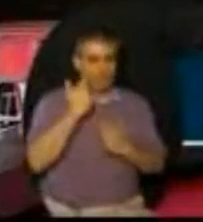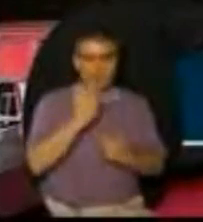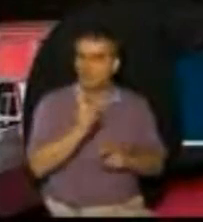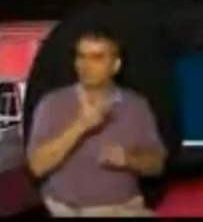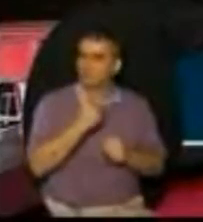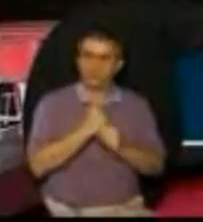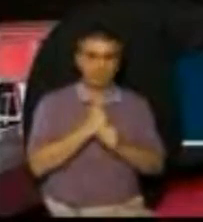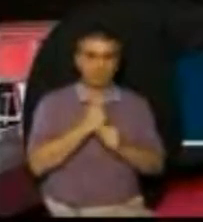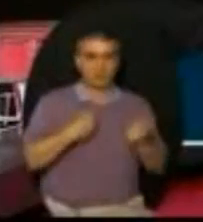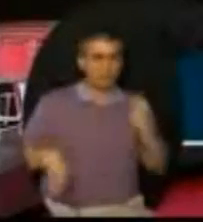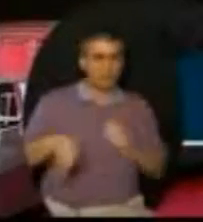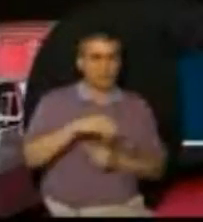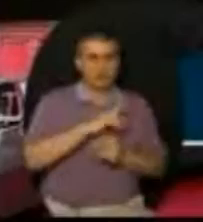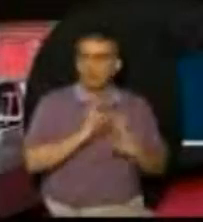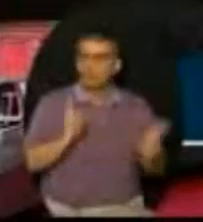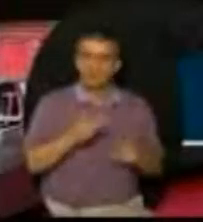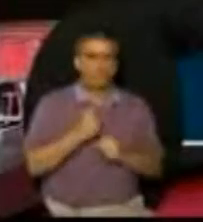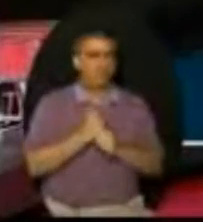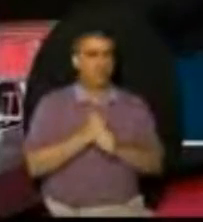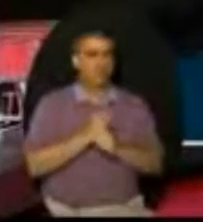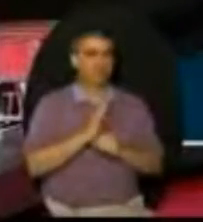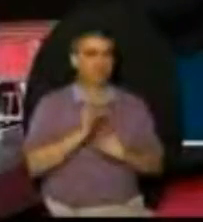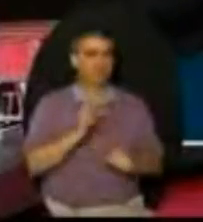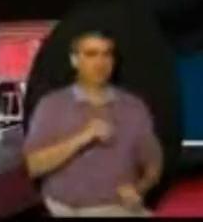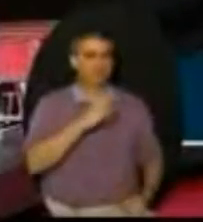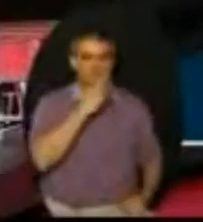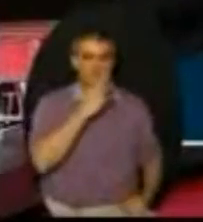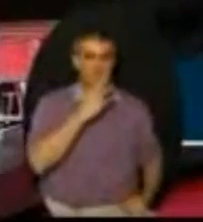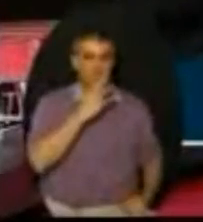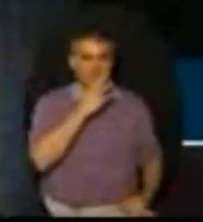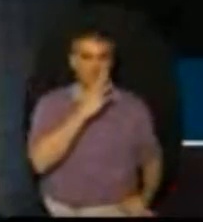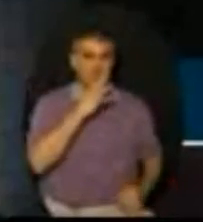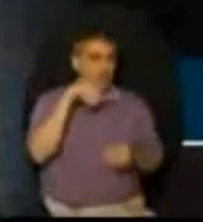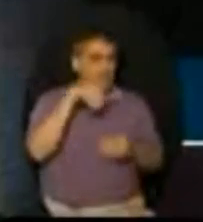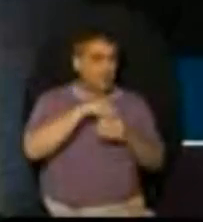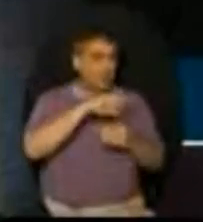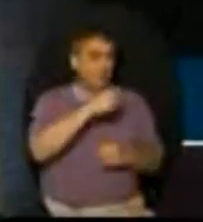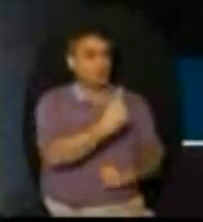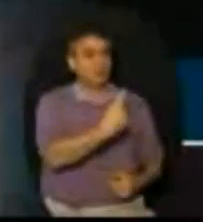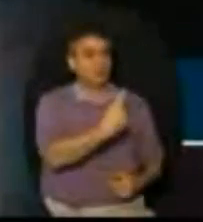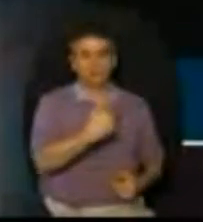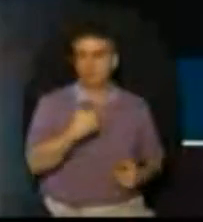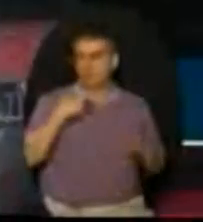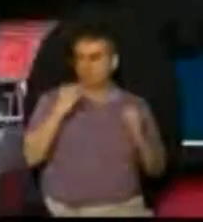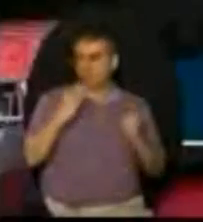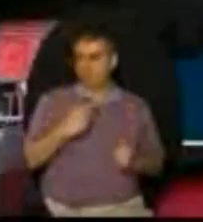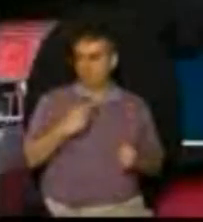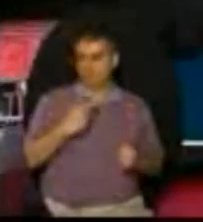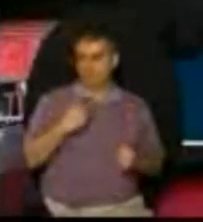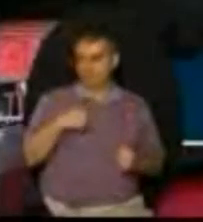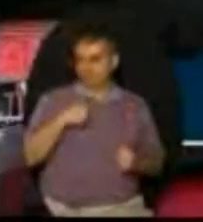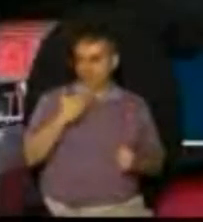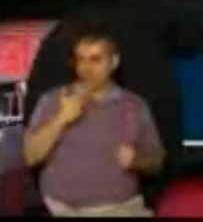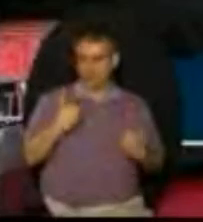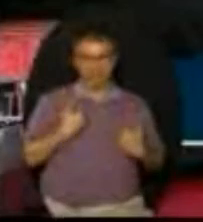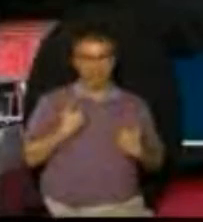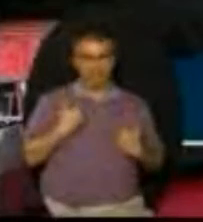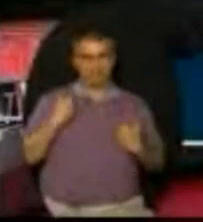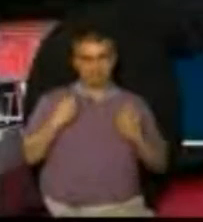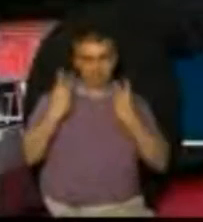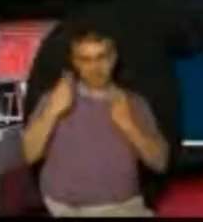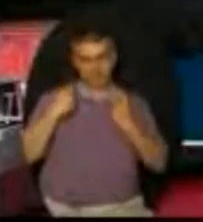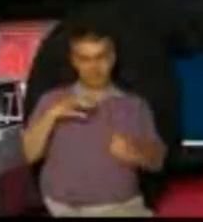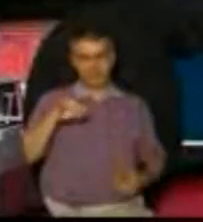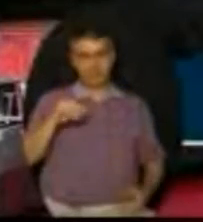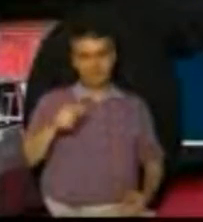לעשות שם מנקי ביזנס, לא ניתן שם בתוך הקזינו עצמו. אני בטוח, אנחנו ישראלים, יש לנו ניסיון